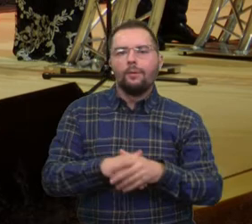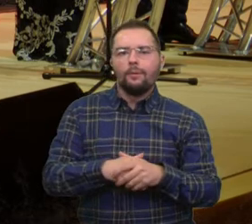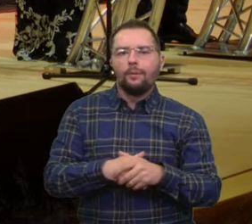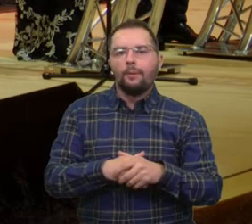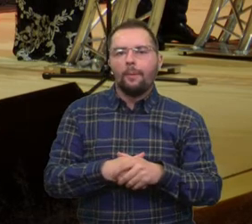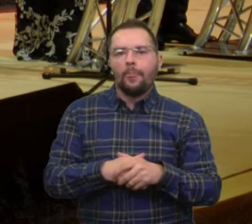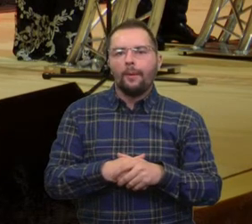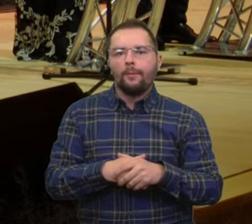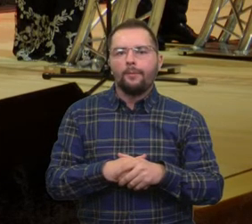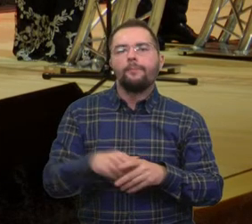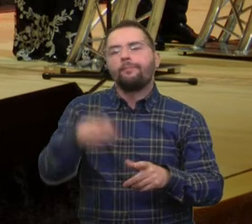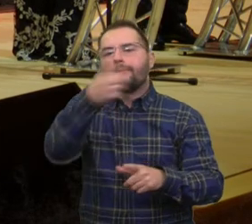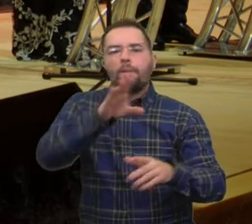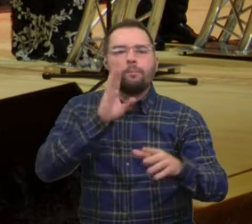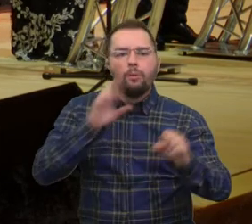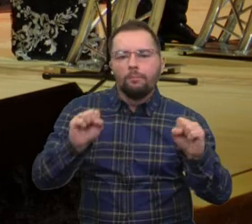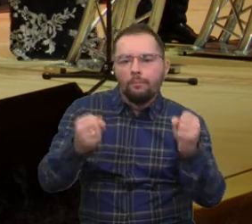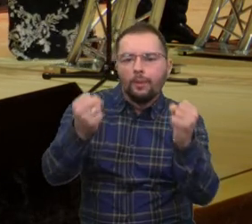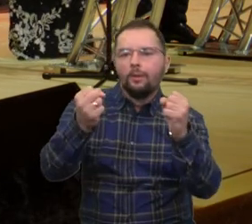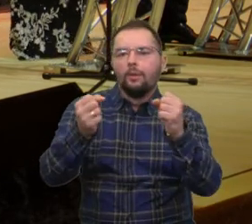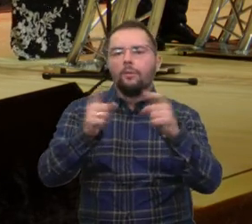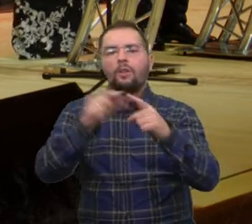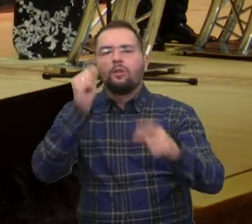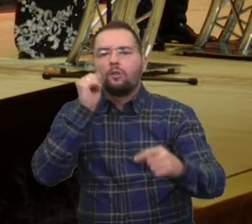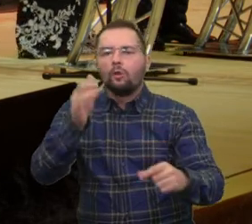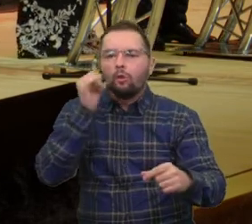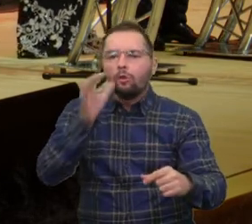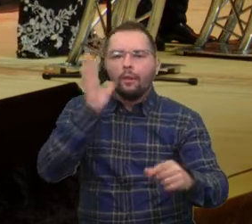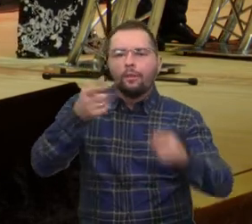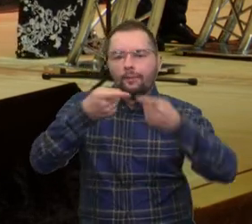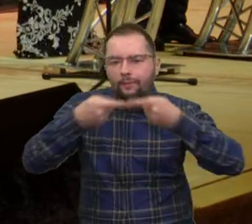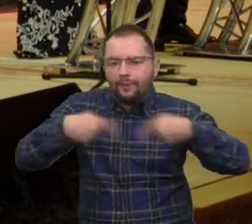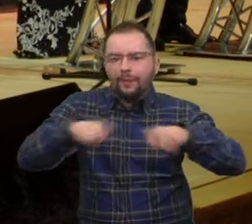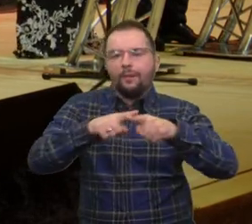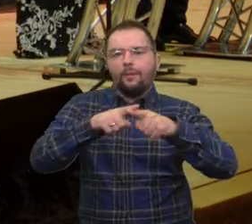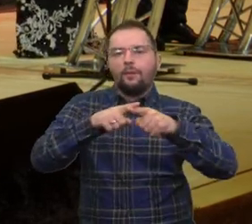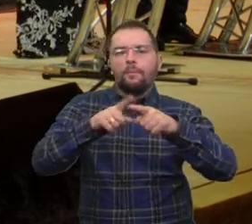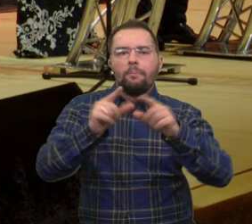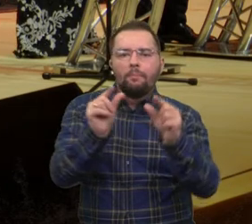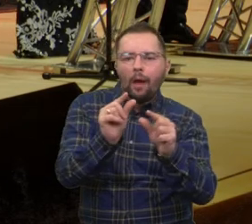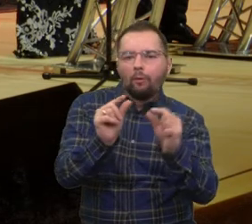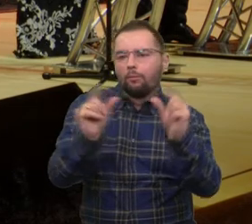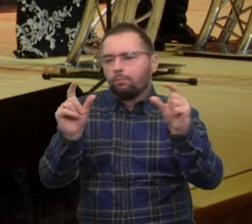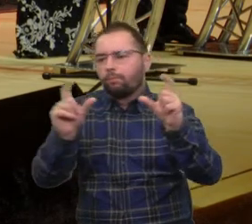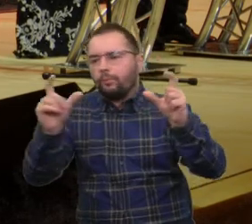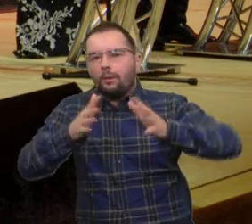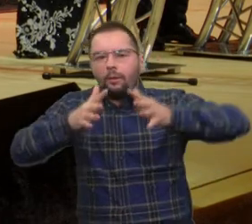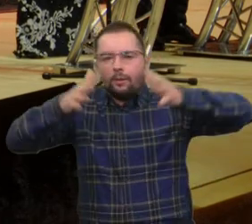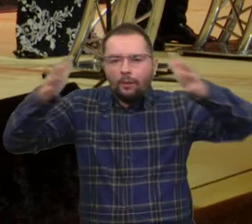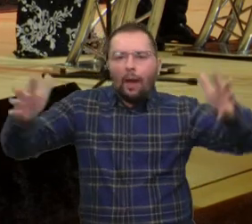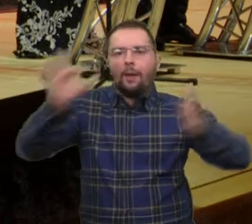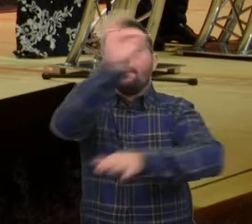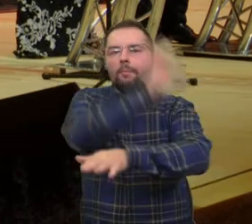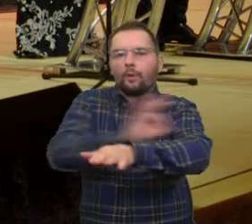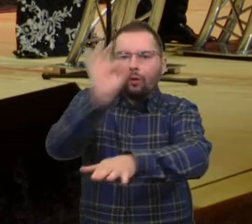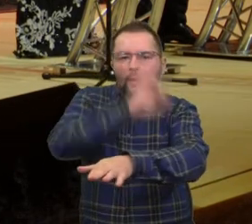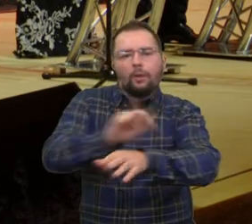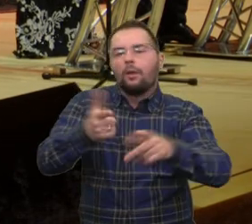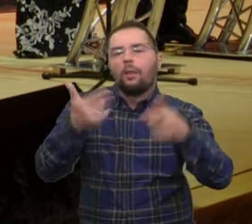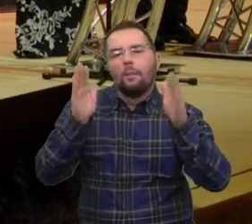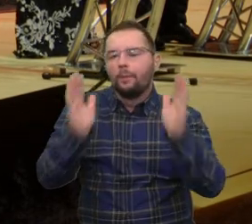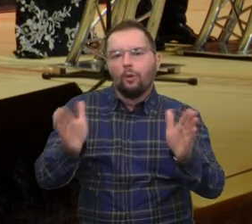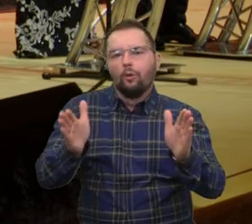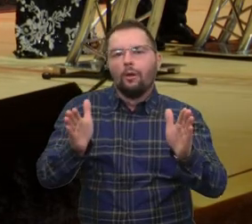bez waszego właśnie zaangażowania, bez takiego codziennego realizacji drobnych, dużych, wielkich projektów nie byłoby